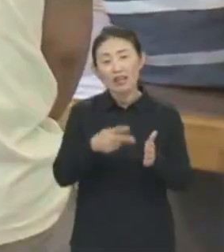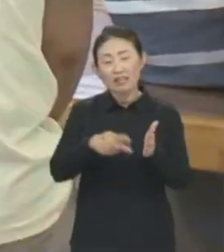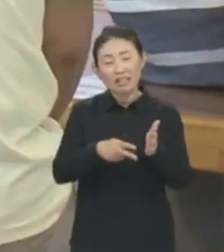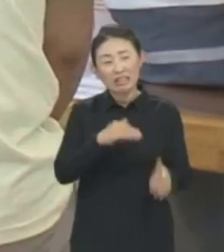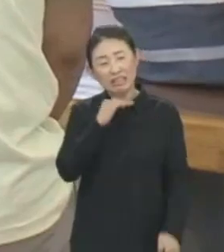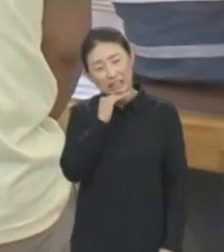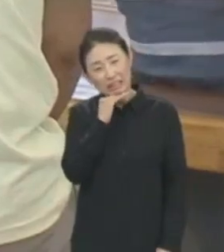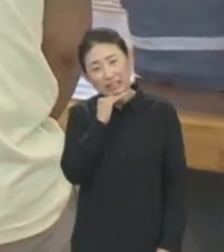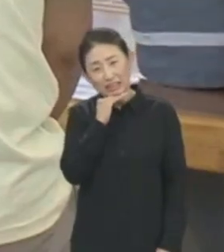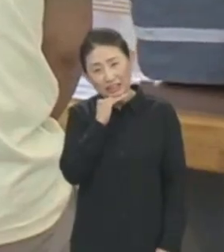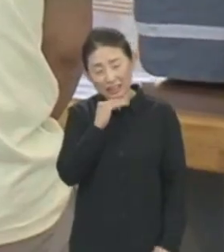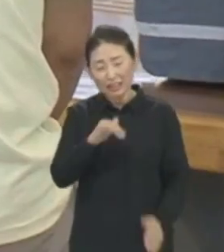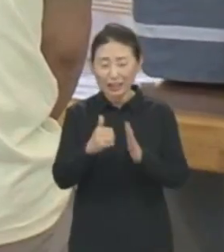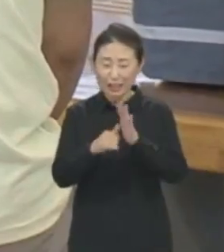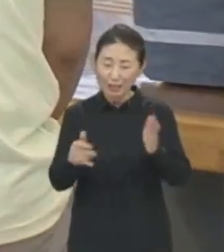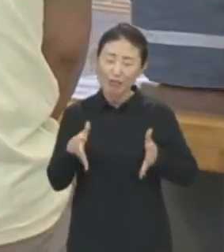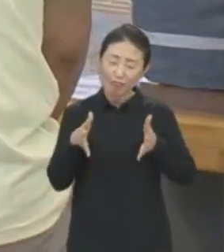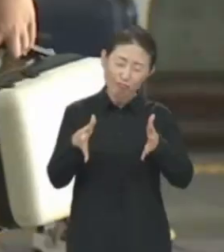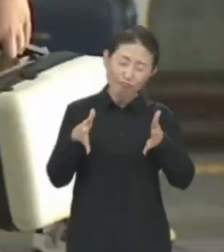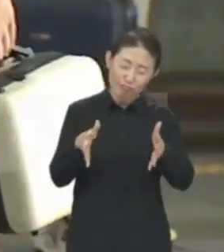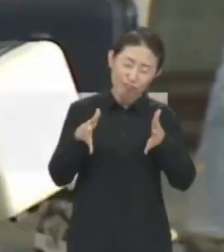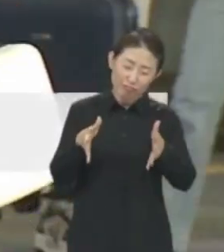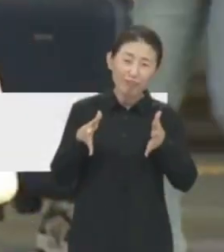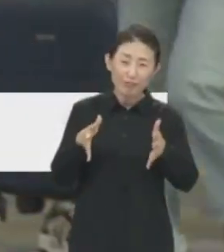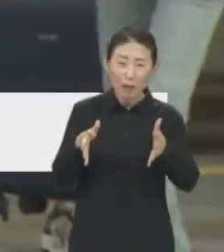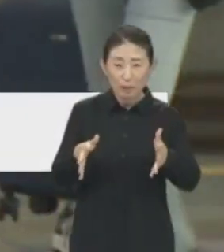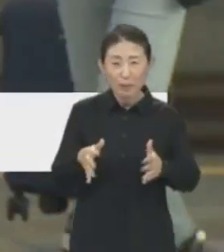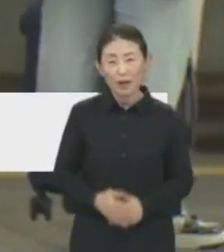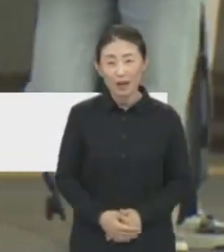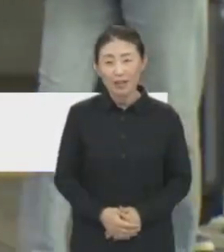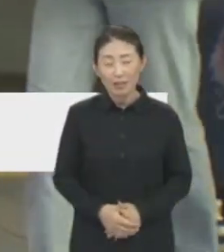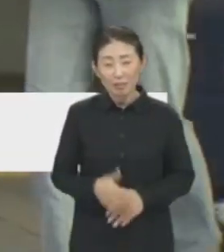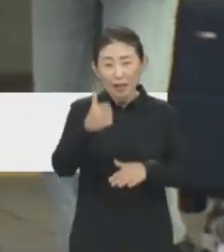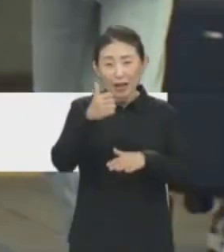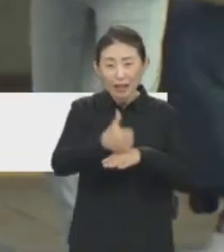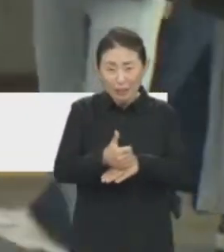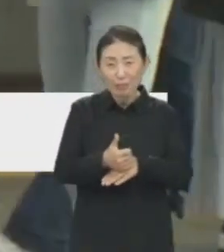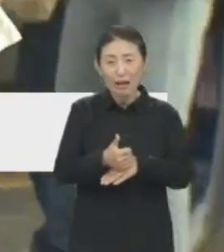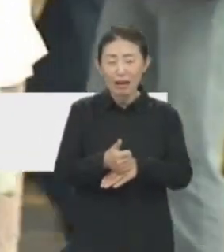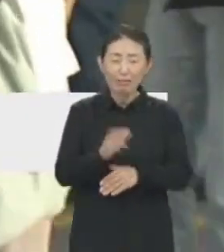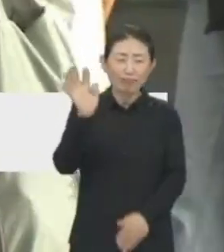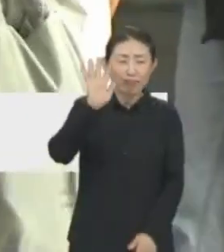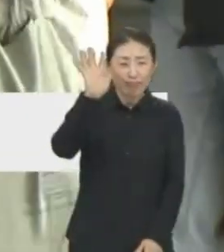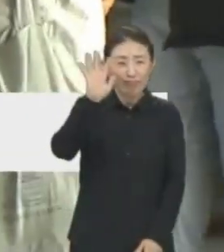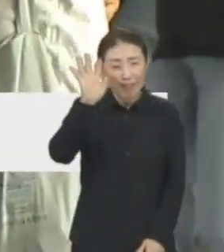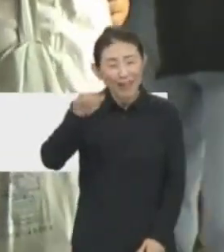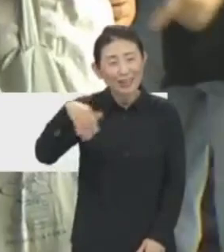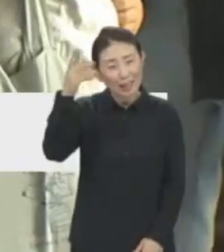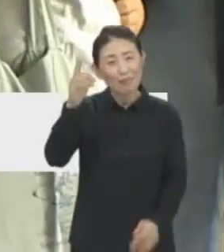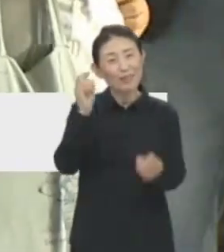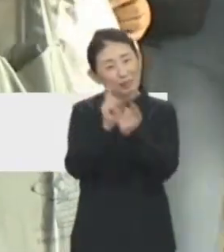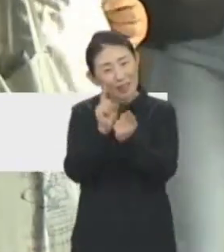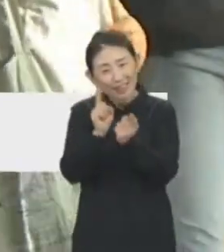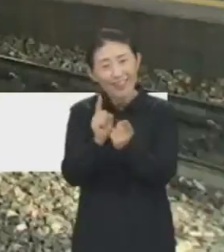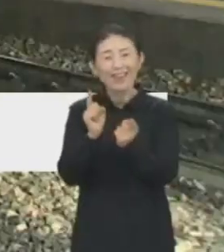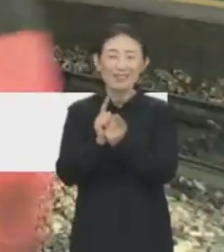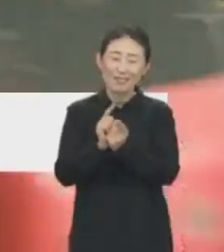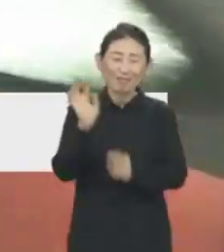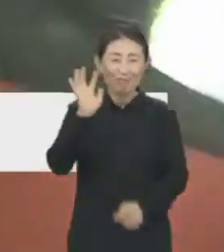기다리며 가족들과 못다한 이야기꽃을 피워내고 기차 앞에서 마지막 인사를 나누며 다음 만남을 기약하기도